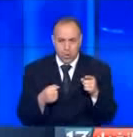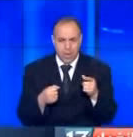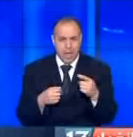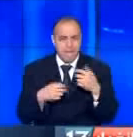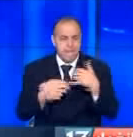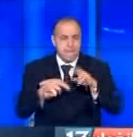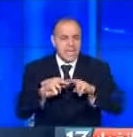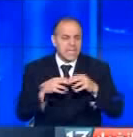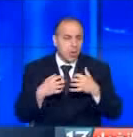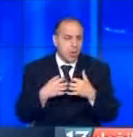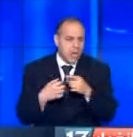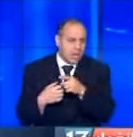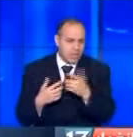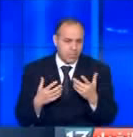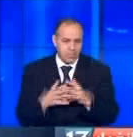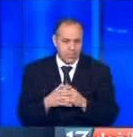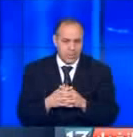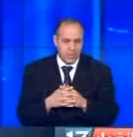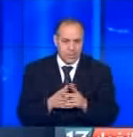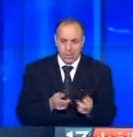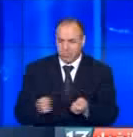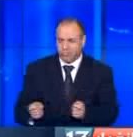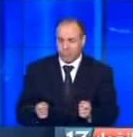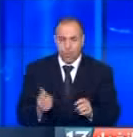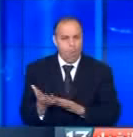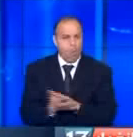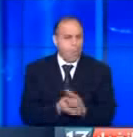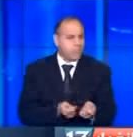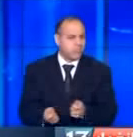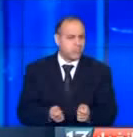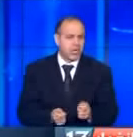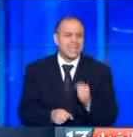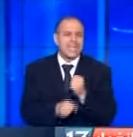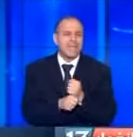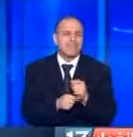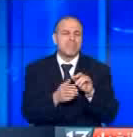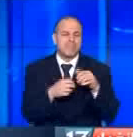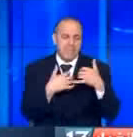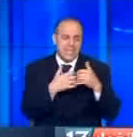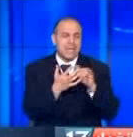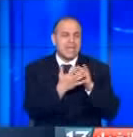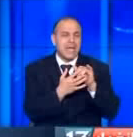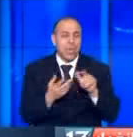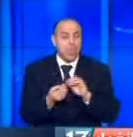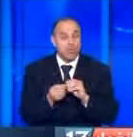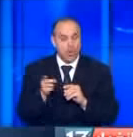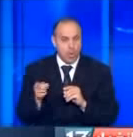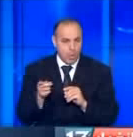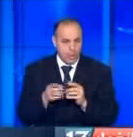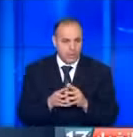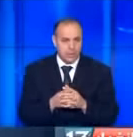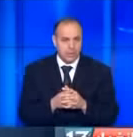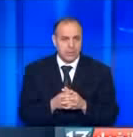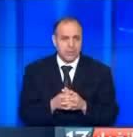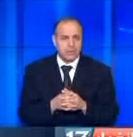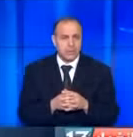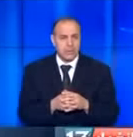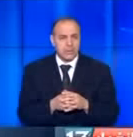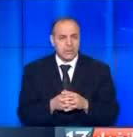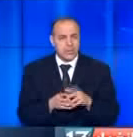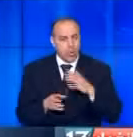نتاعنا، وهذا بالنسبه لنا احنا سلامه المسافرين بكل شيء. لذلك احنا خيرنا باش نوقفوا هكذا شويه باش ترجع الامور